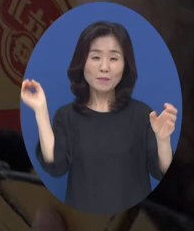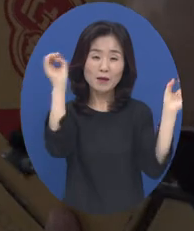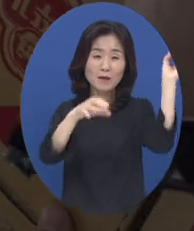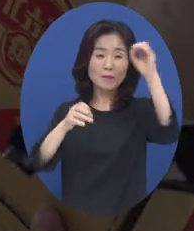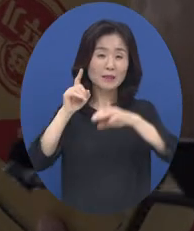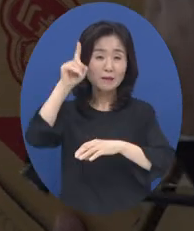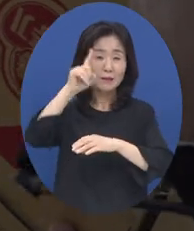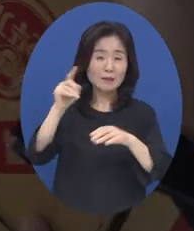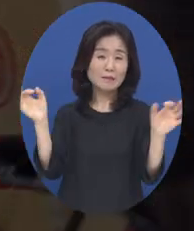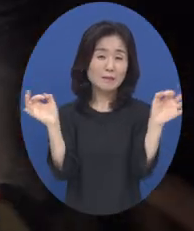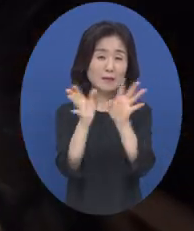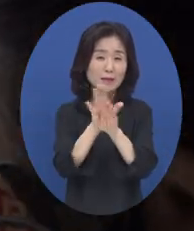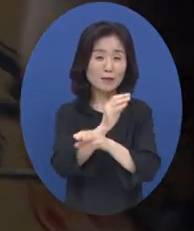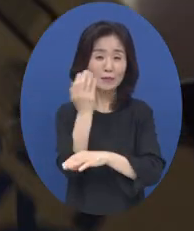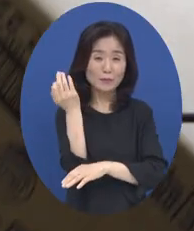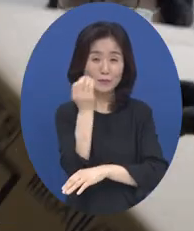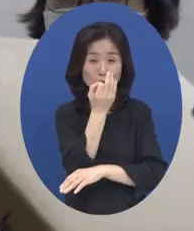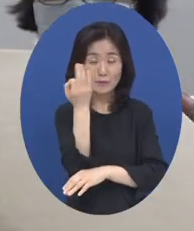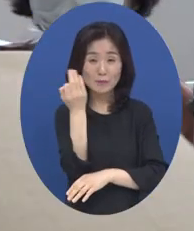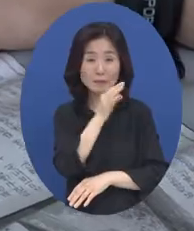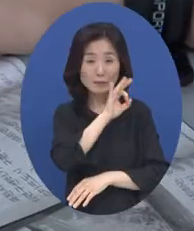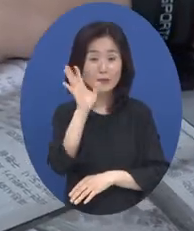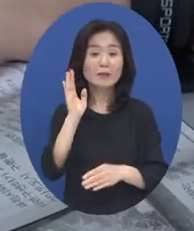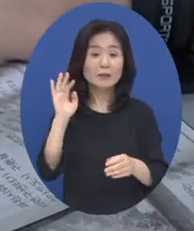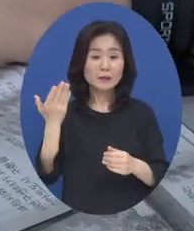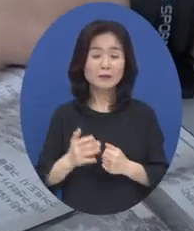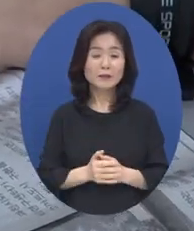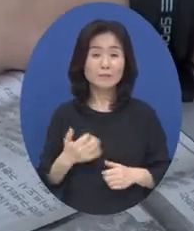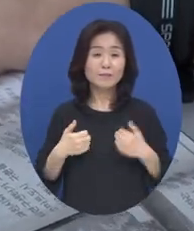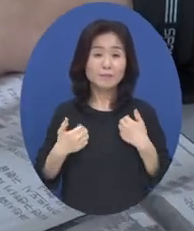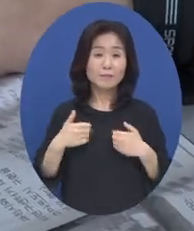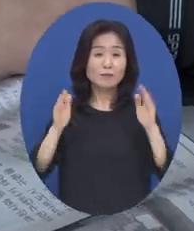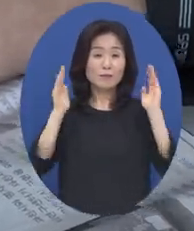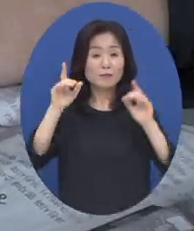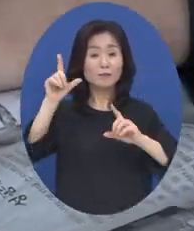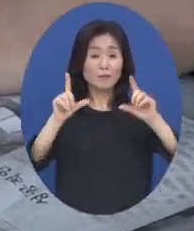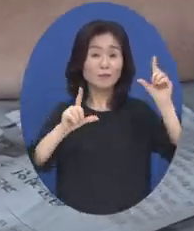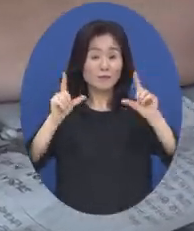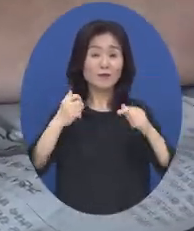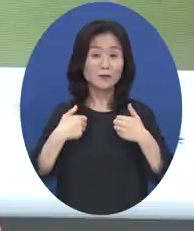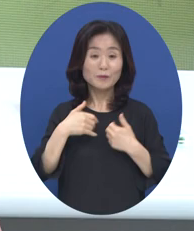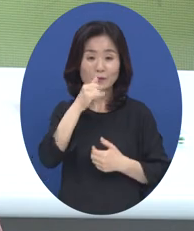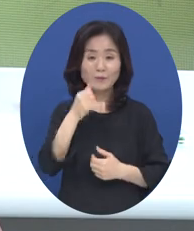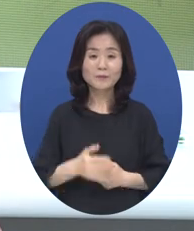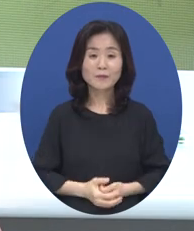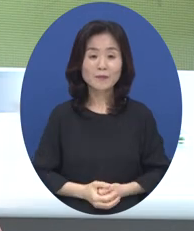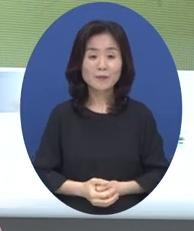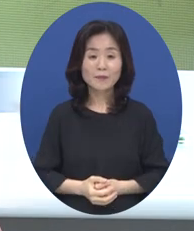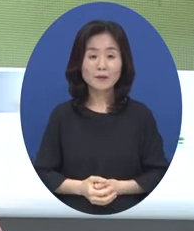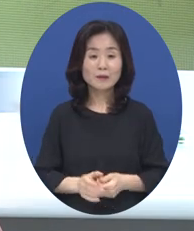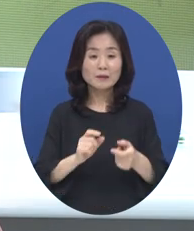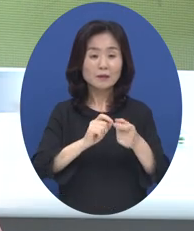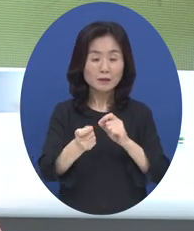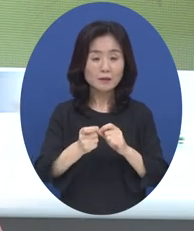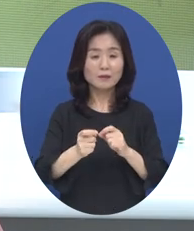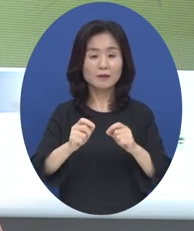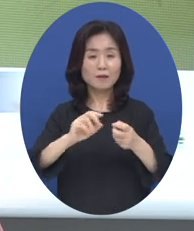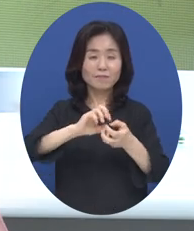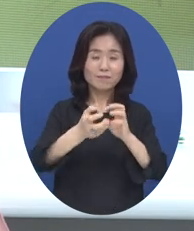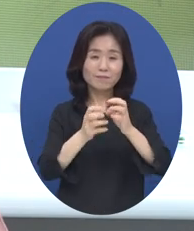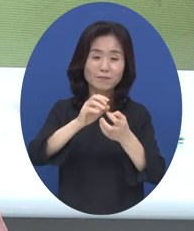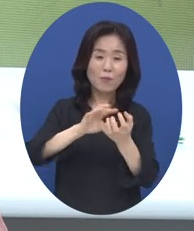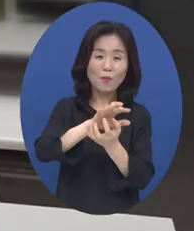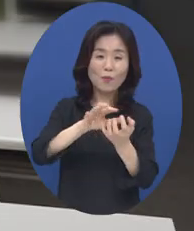함께 날려버립니다. 흥미로운 수업에 모두가 즐거워 보입니다. 찍기야 고난 느끼 되게